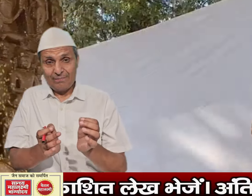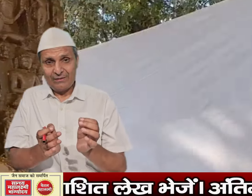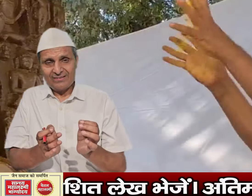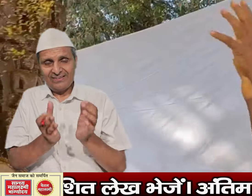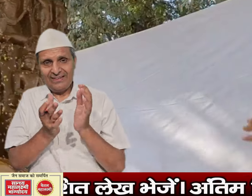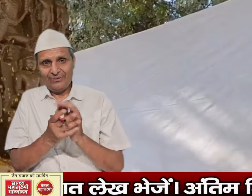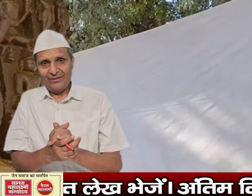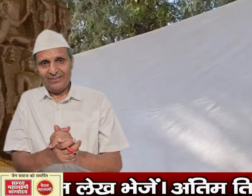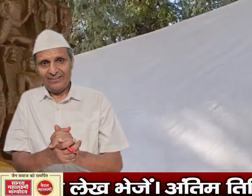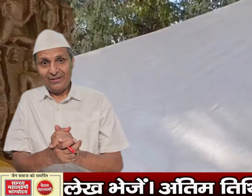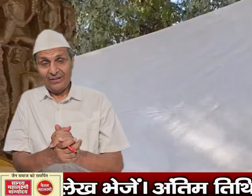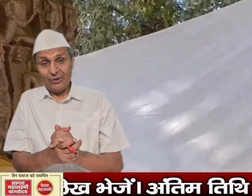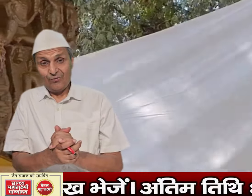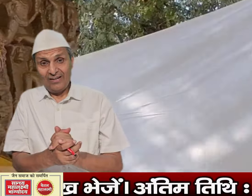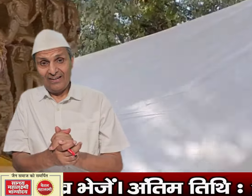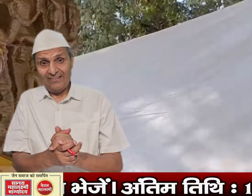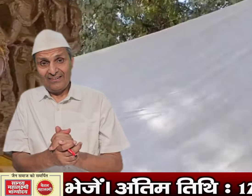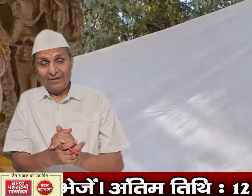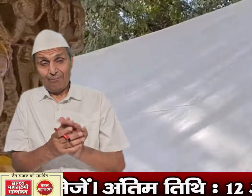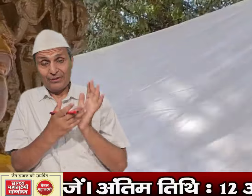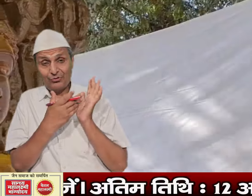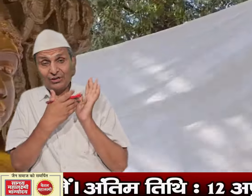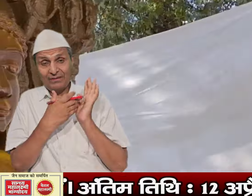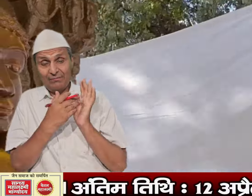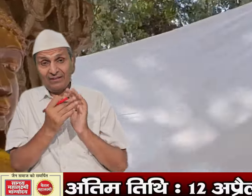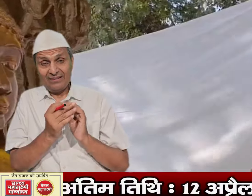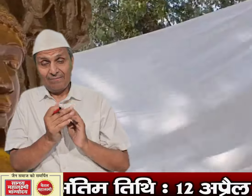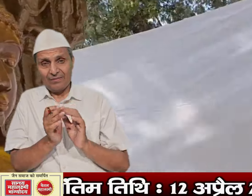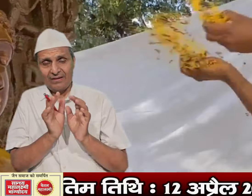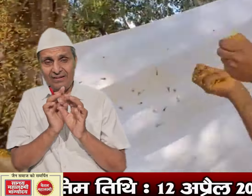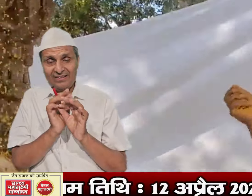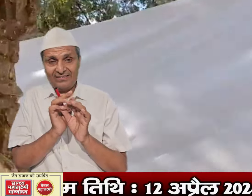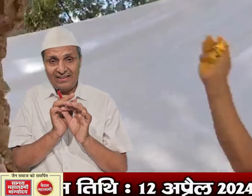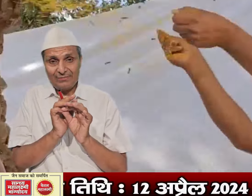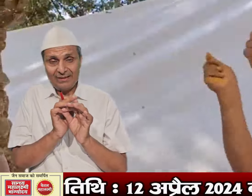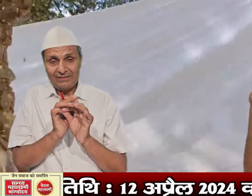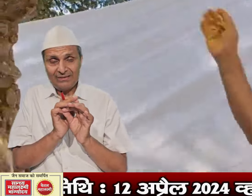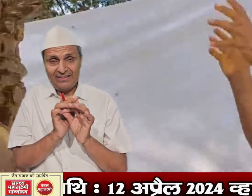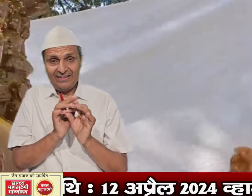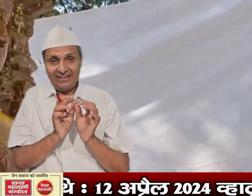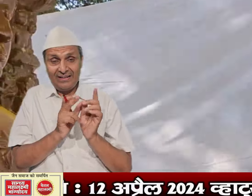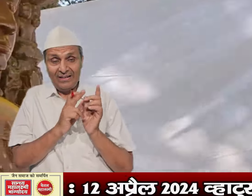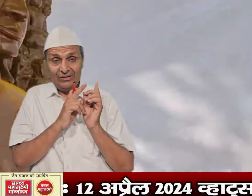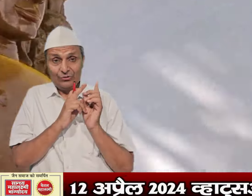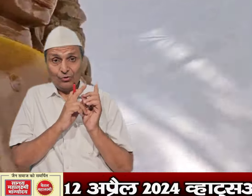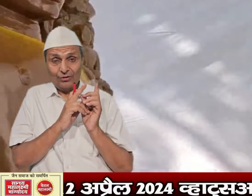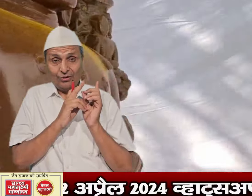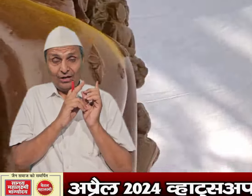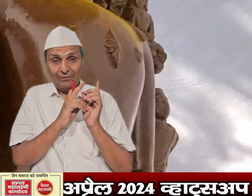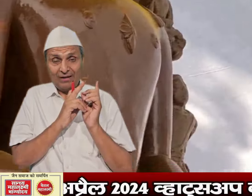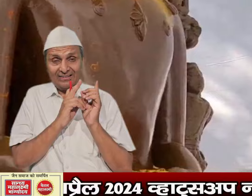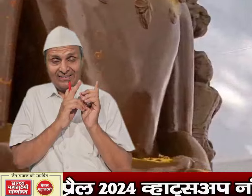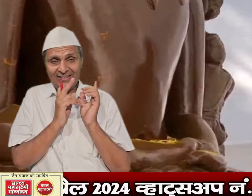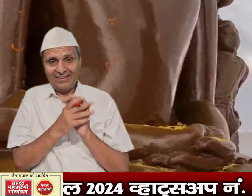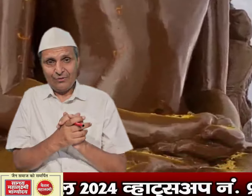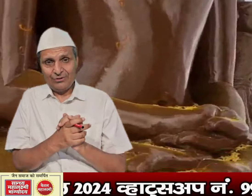जब तक ये प्रतिमा सीधी नहीं होगी गांव वाले हैरान वर्षों से प्रतिमा इसका इतिहास में खास बात क्या है इसको